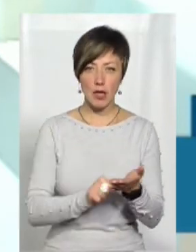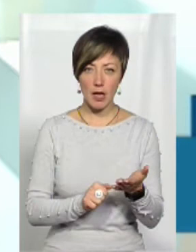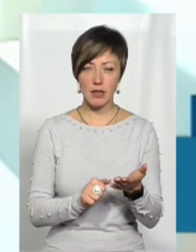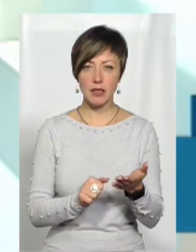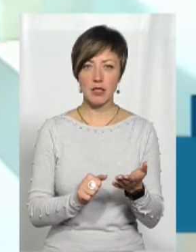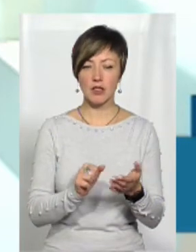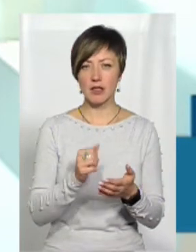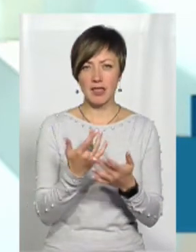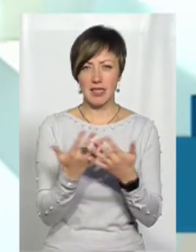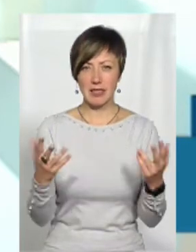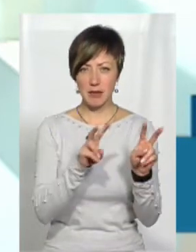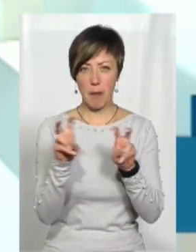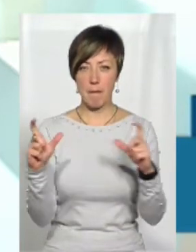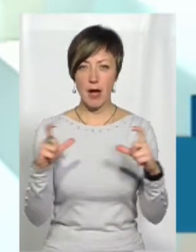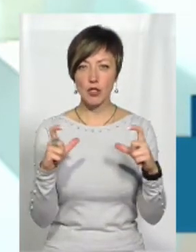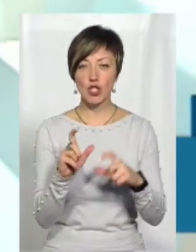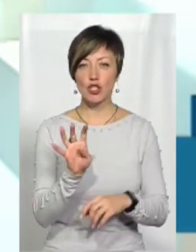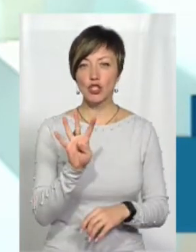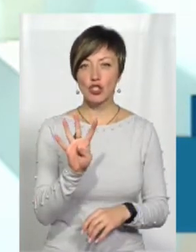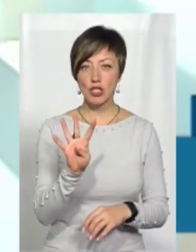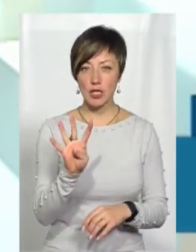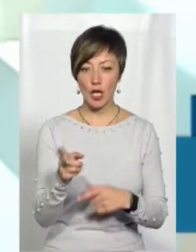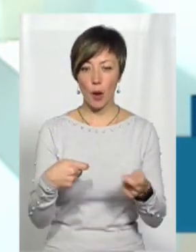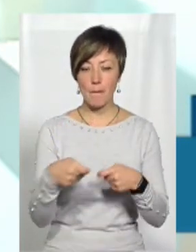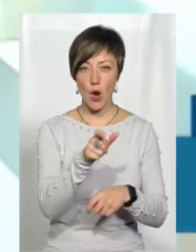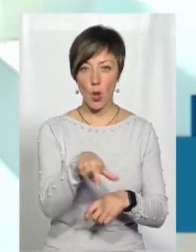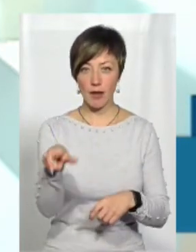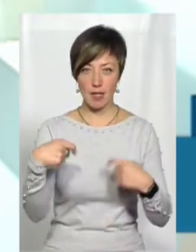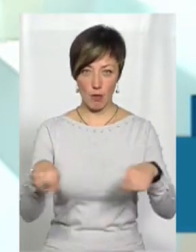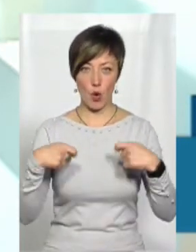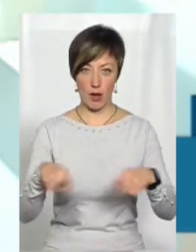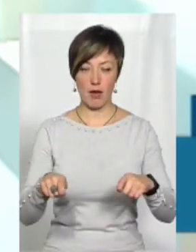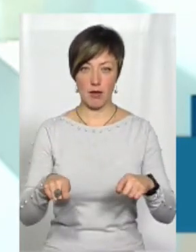там, жартити, все. 4 продавця продає.